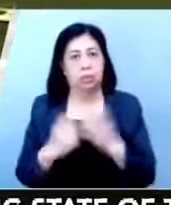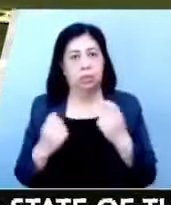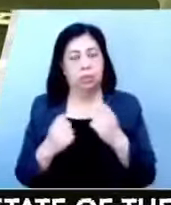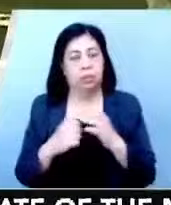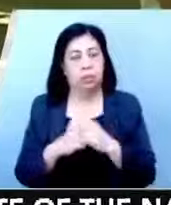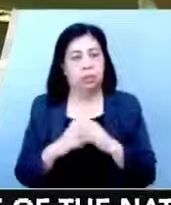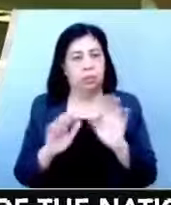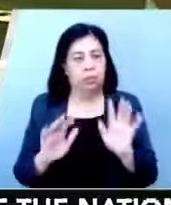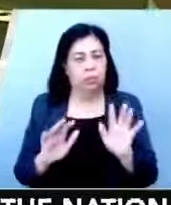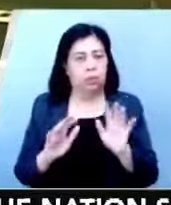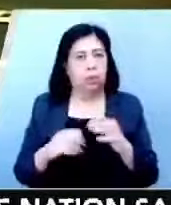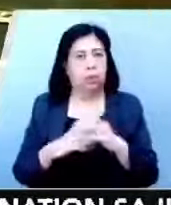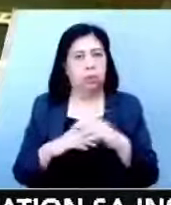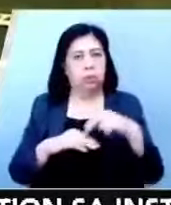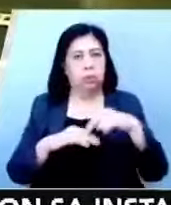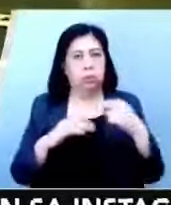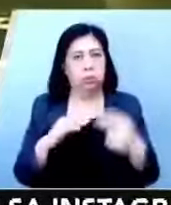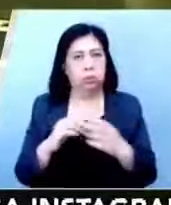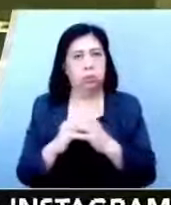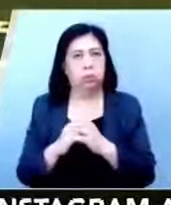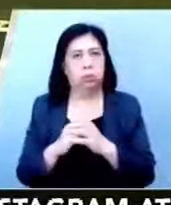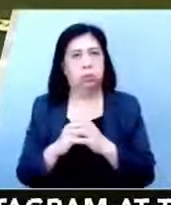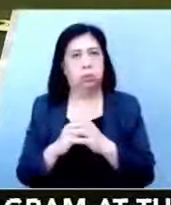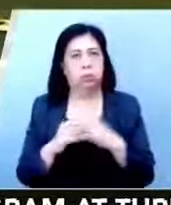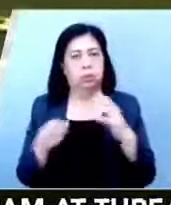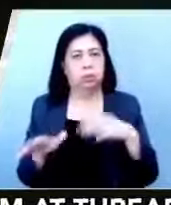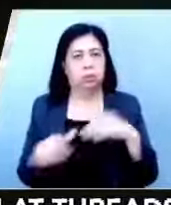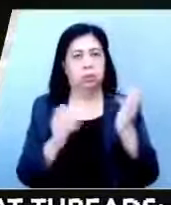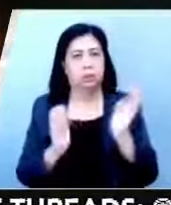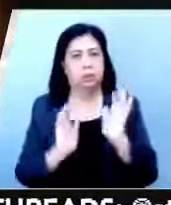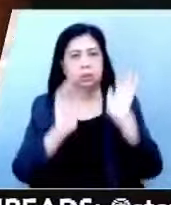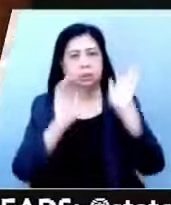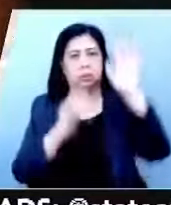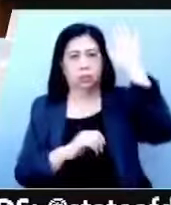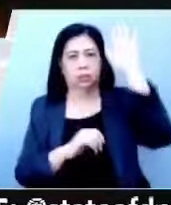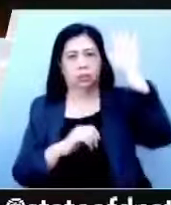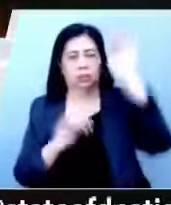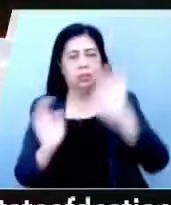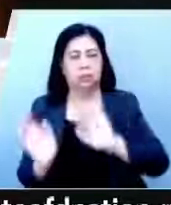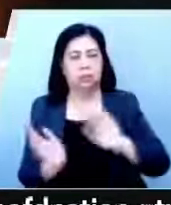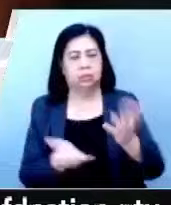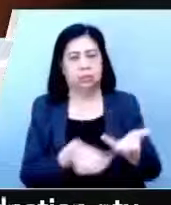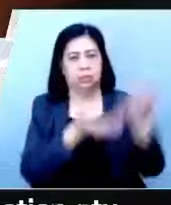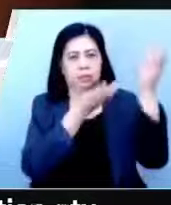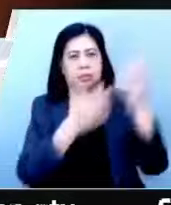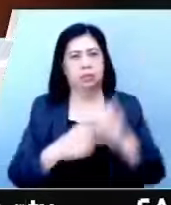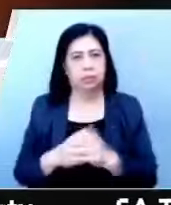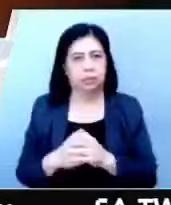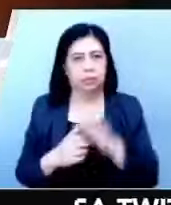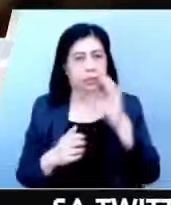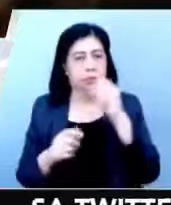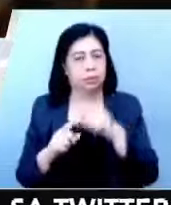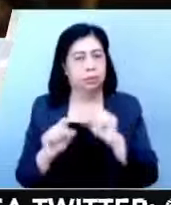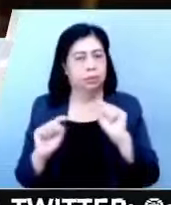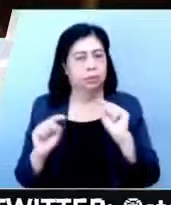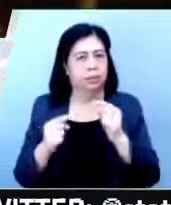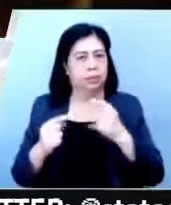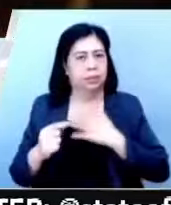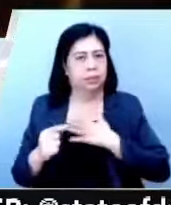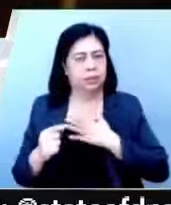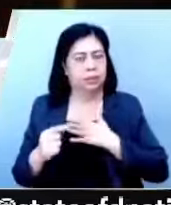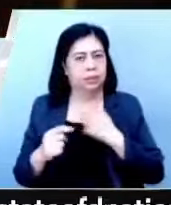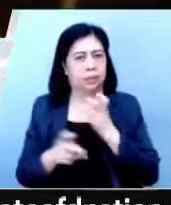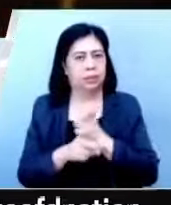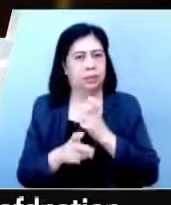noon. Nagpalabas muna po ako, nagtaas po ako ng kamay. Ang lalaking ito naman, masakit ang dibdib at hirap sa